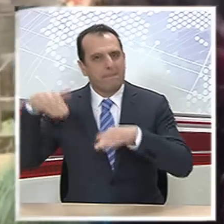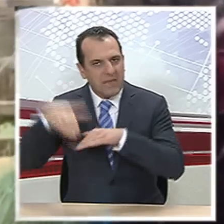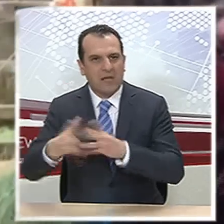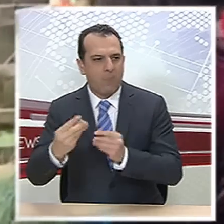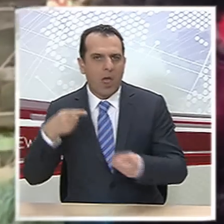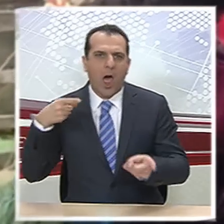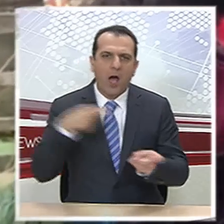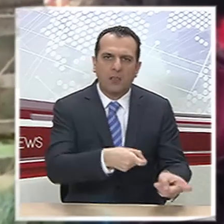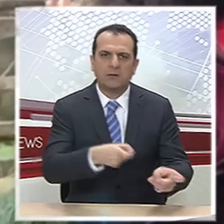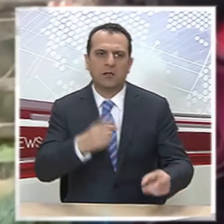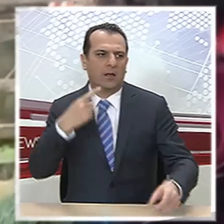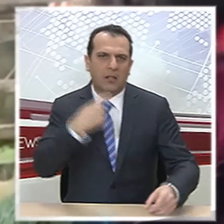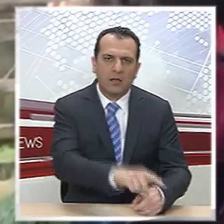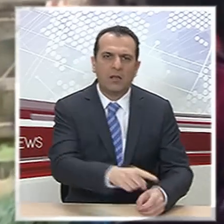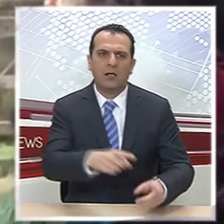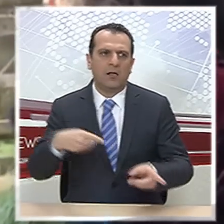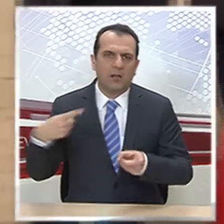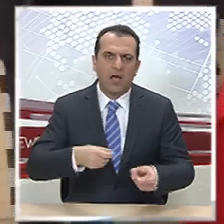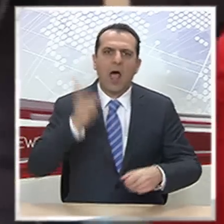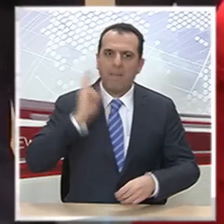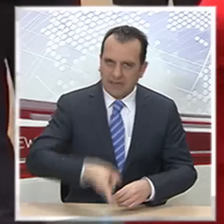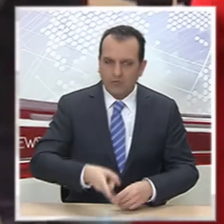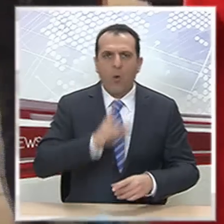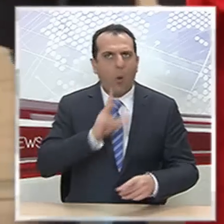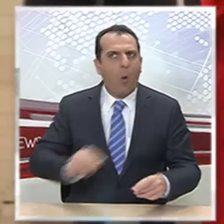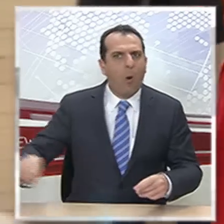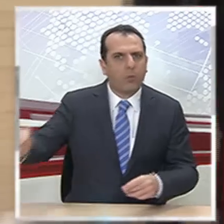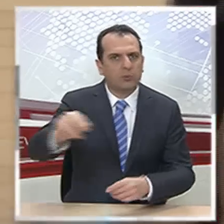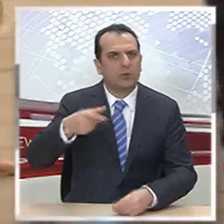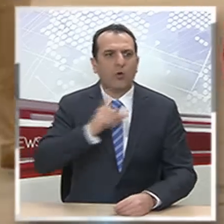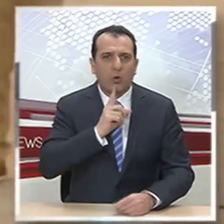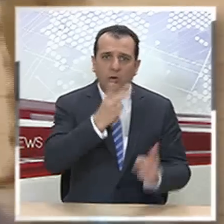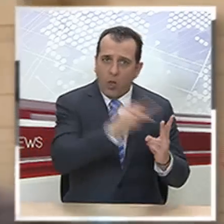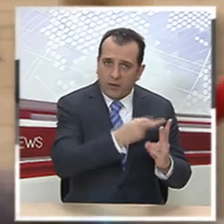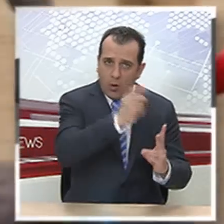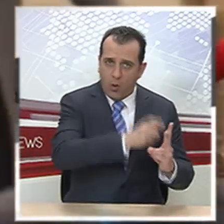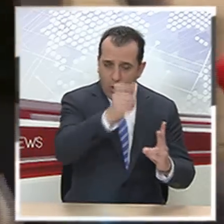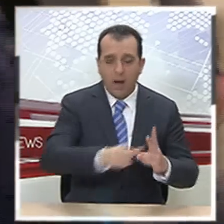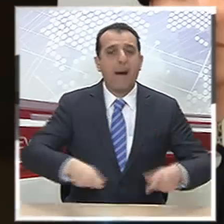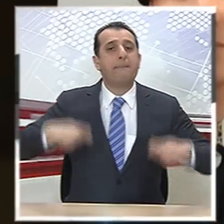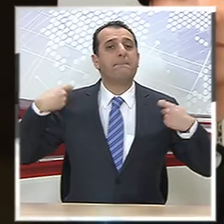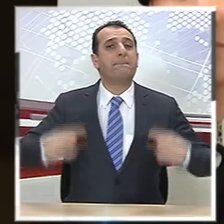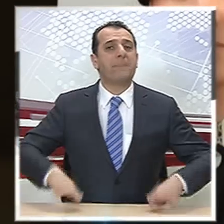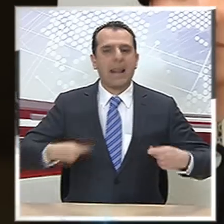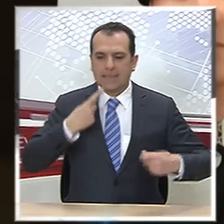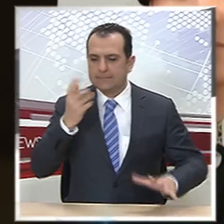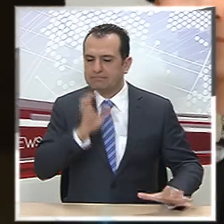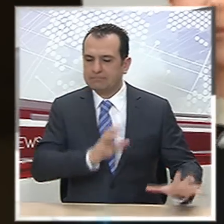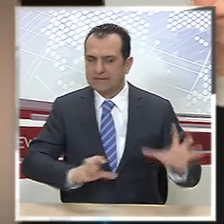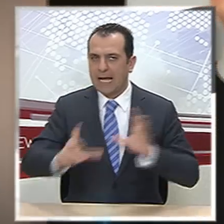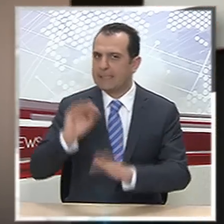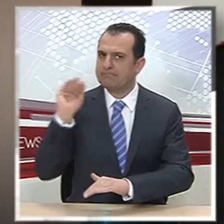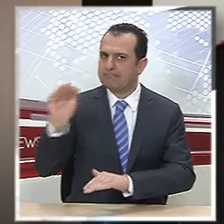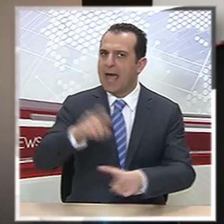η δούκισσα του Sussex, δεν αποτελούν εξαίρεση στον κανόνα της παρενόχλησης και του εκφοβισμού που αντιμετωπίζουν πολλές γυναίκες online. Οι σύμβουλοι